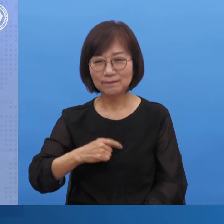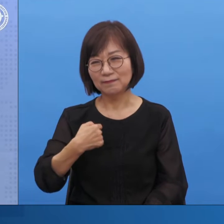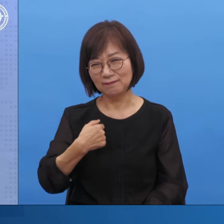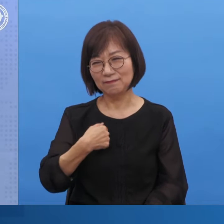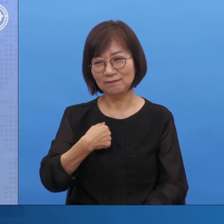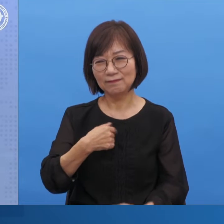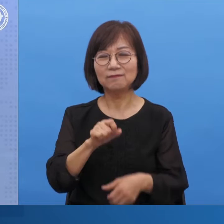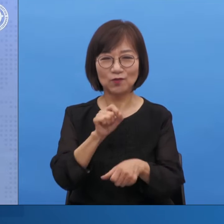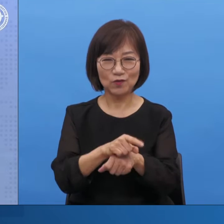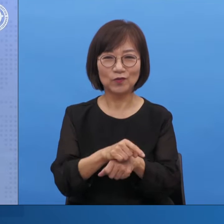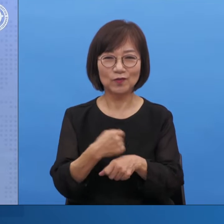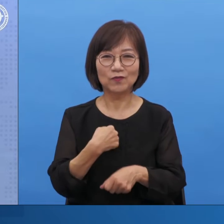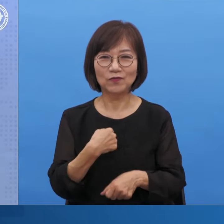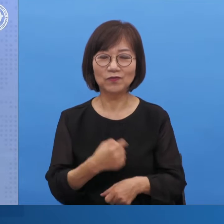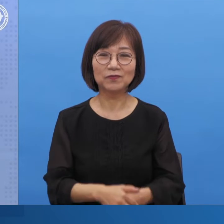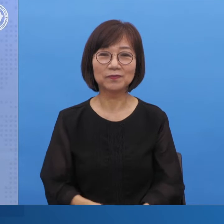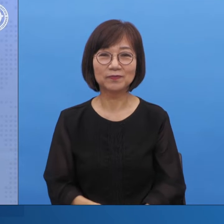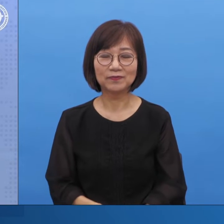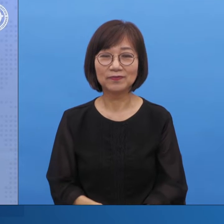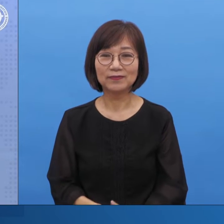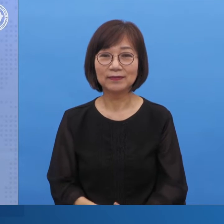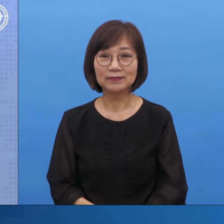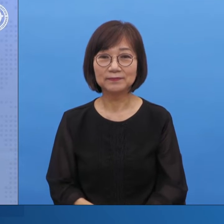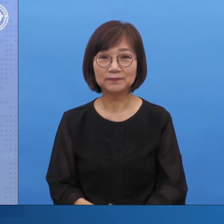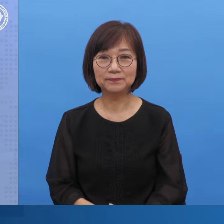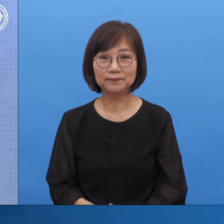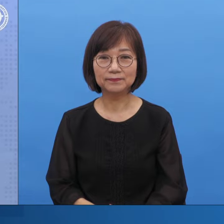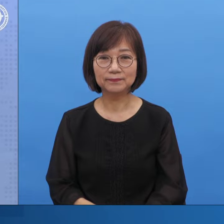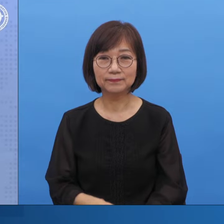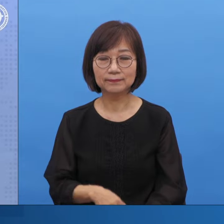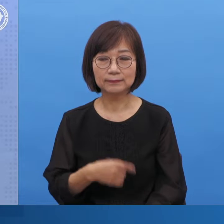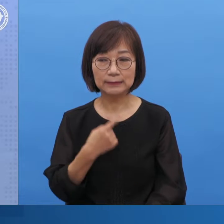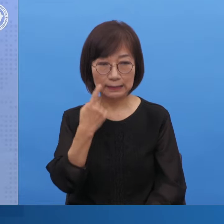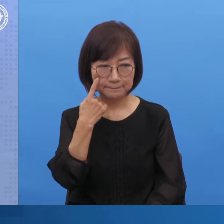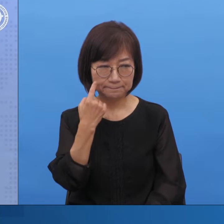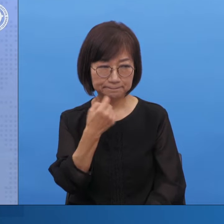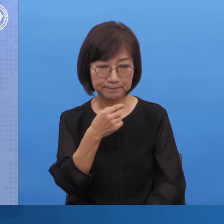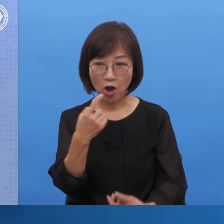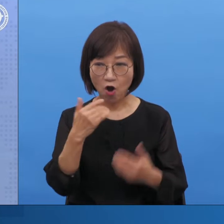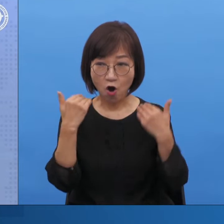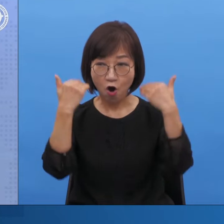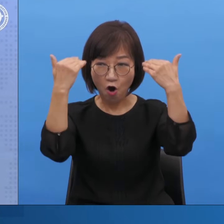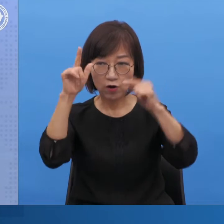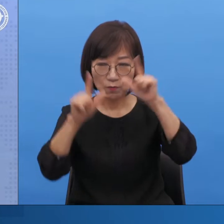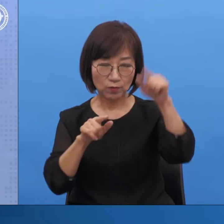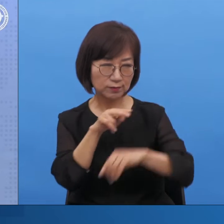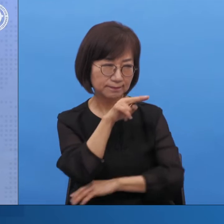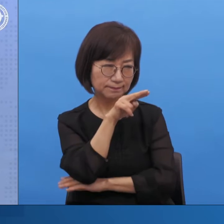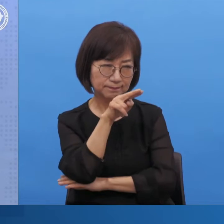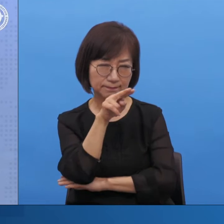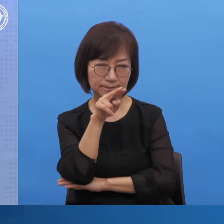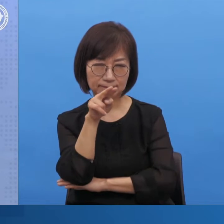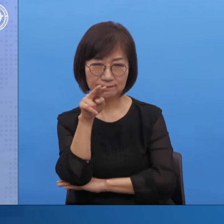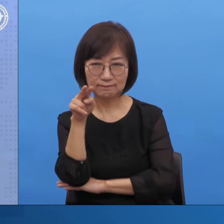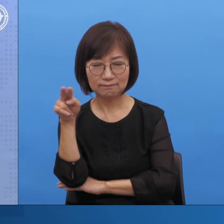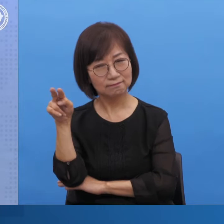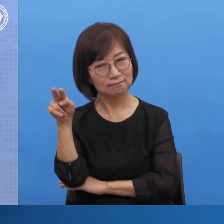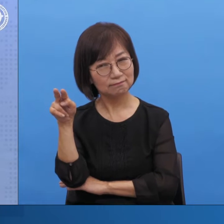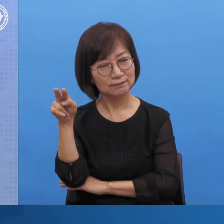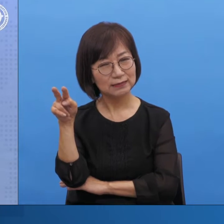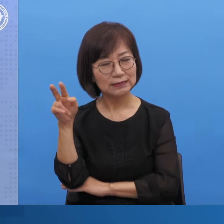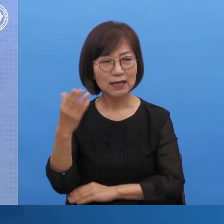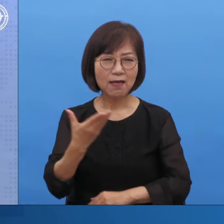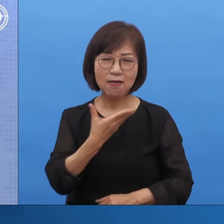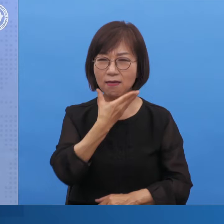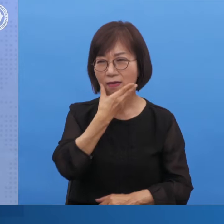really show them and I don't say anything. 내 눈치를 가지고 어른들이 이렇게 봤습니다만은 정말 행복하게 바로 잘